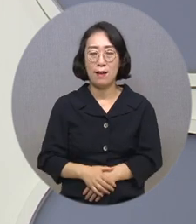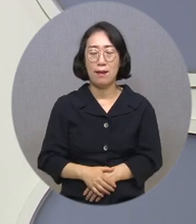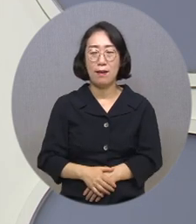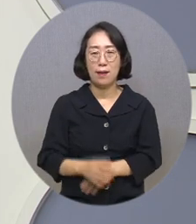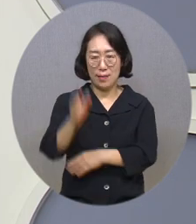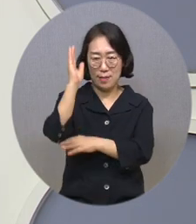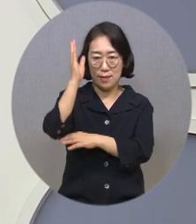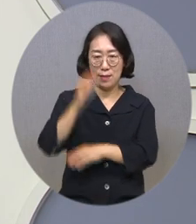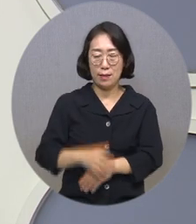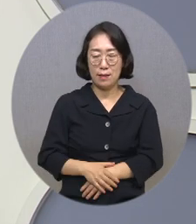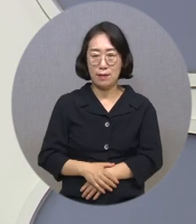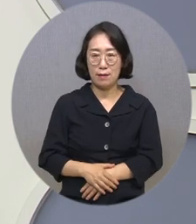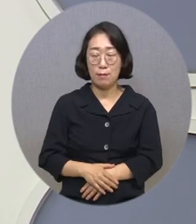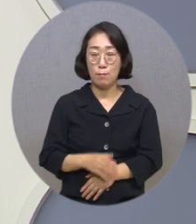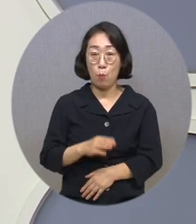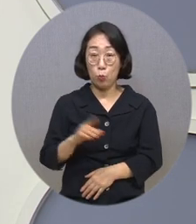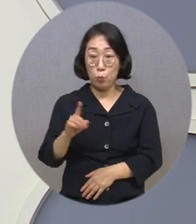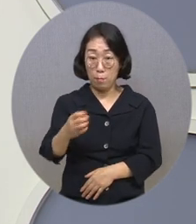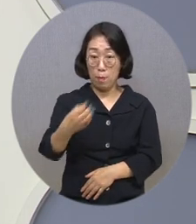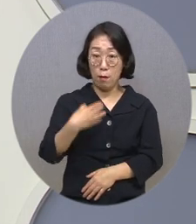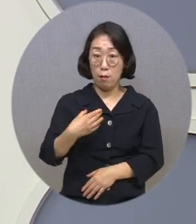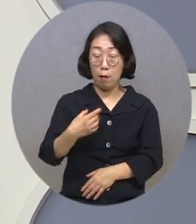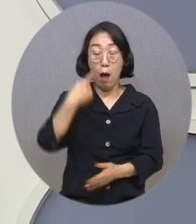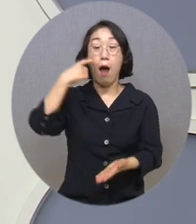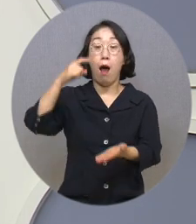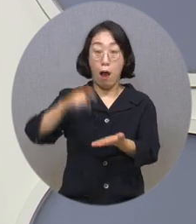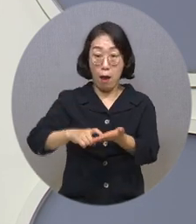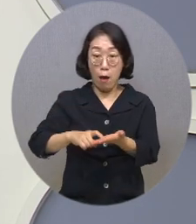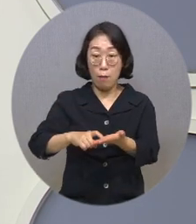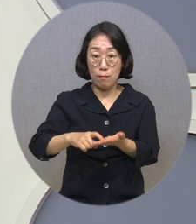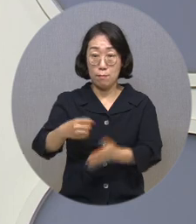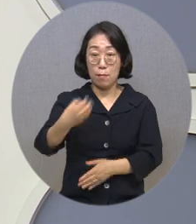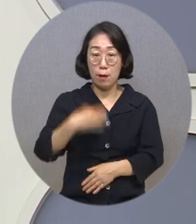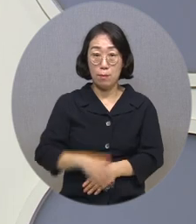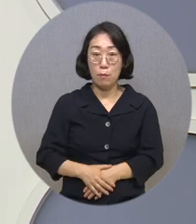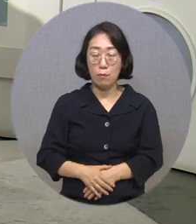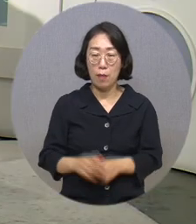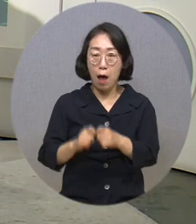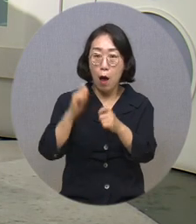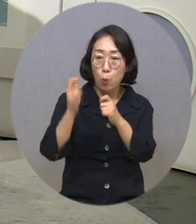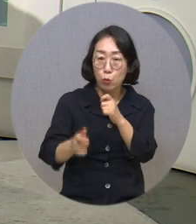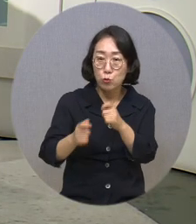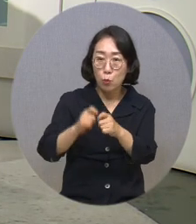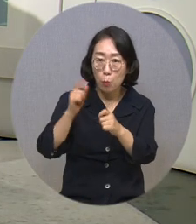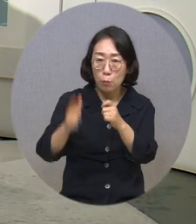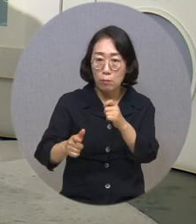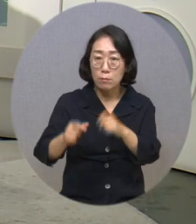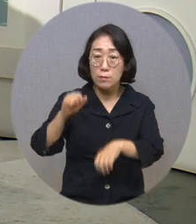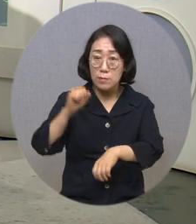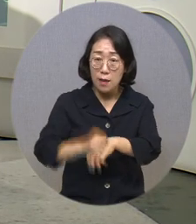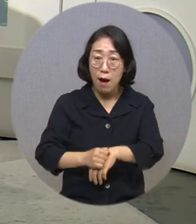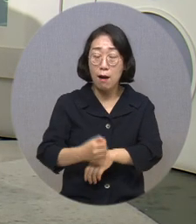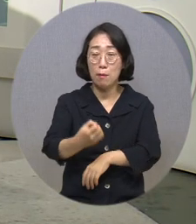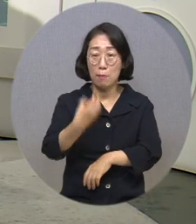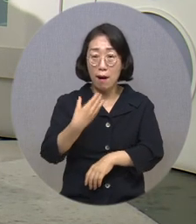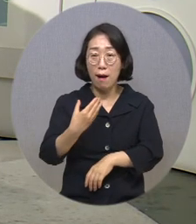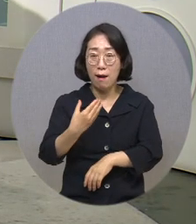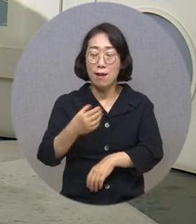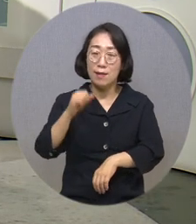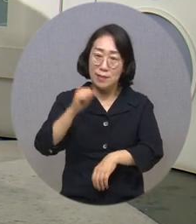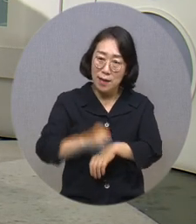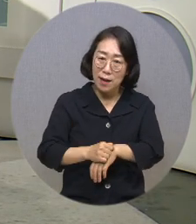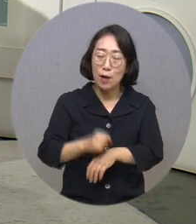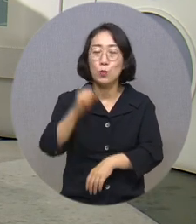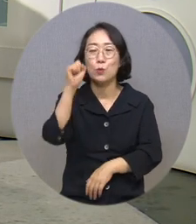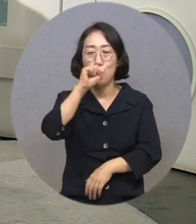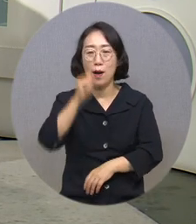학생이 저 찾았습니다 그러더라고요. 그래서 뭐냐 그랬더니 고스톱이래요. 잘하기도 하고 좋아한대요.